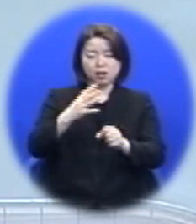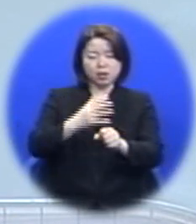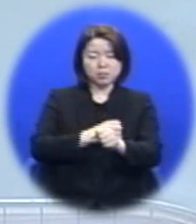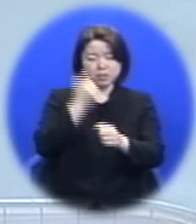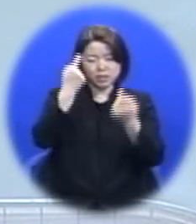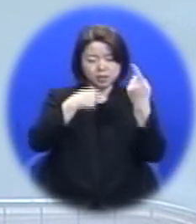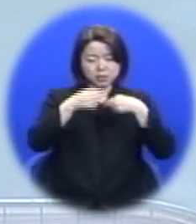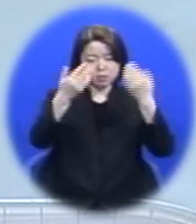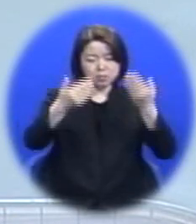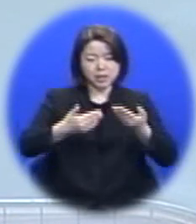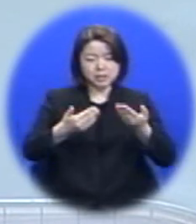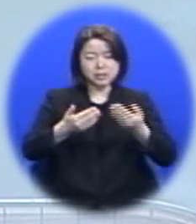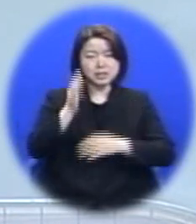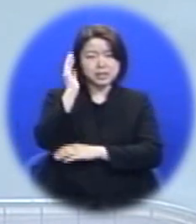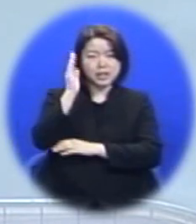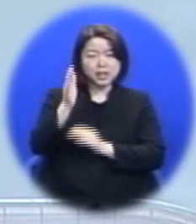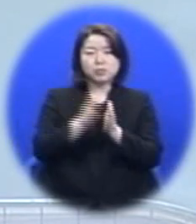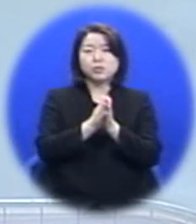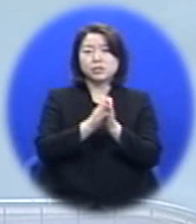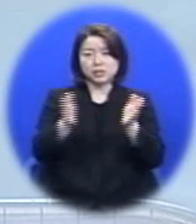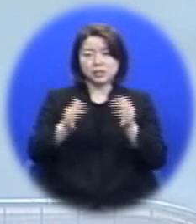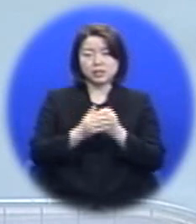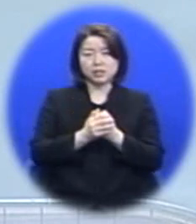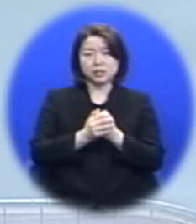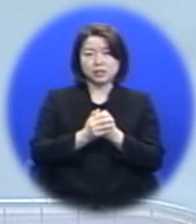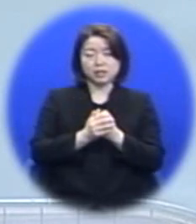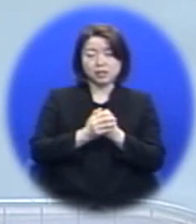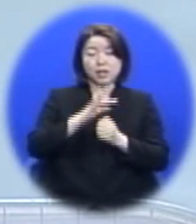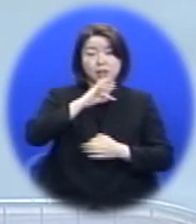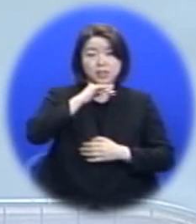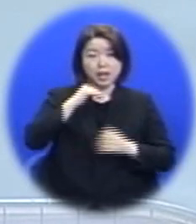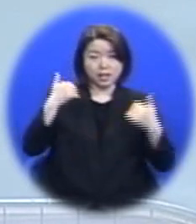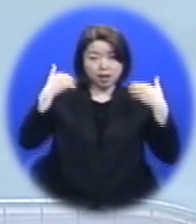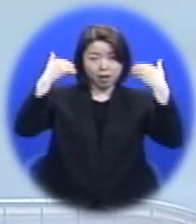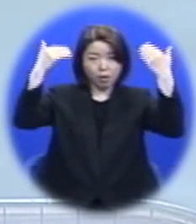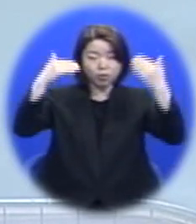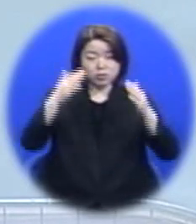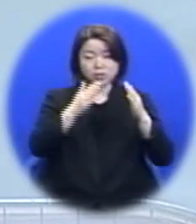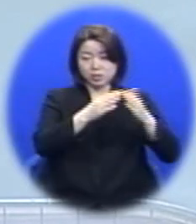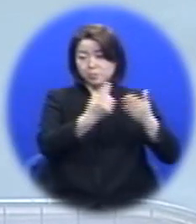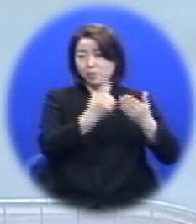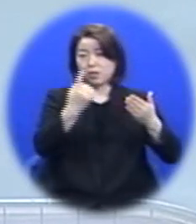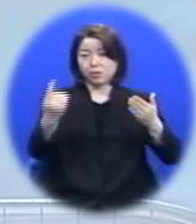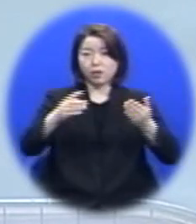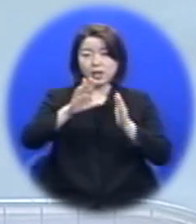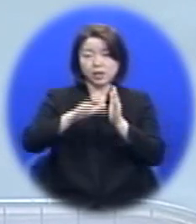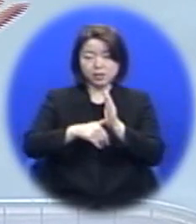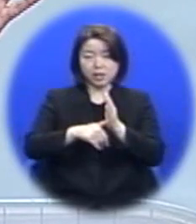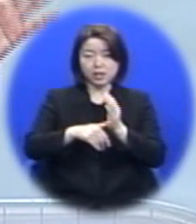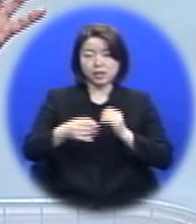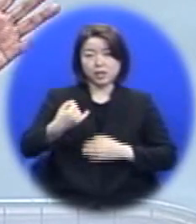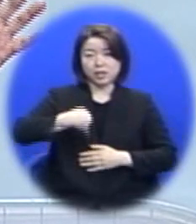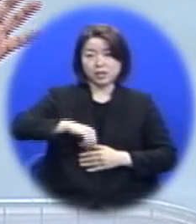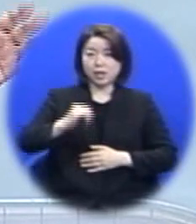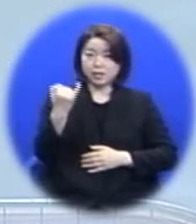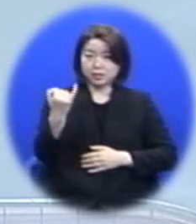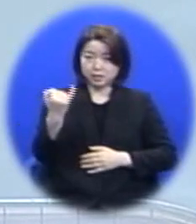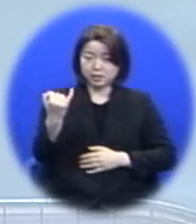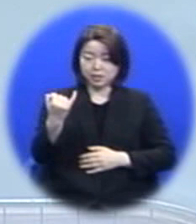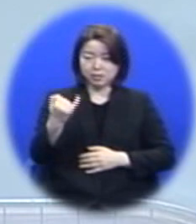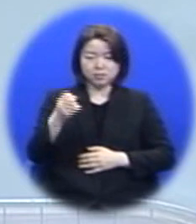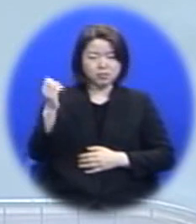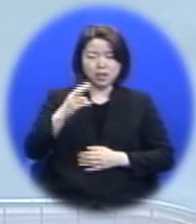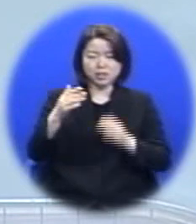됩니다. 나이가 들어서 이제 집을 떠날 만한 때가 됐을 때 헬렌은 다시는 집으로 돌아오지